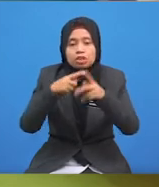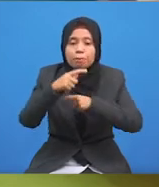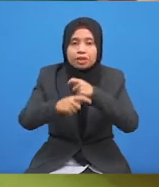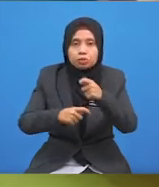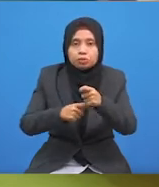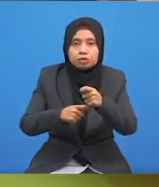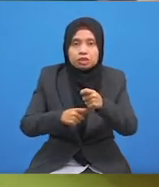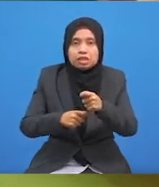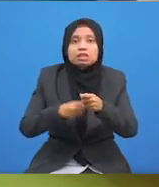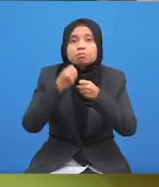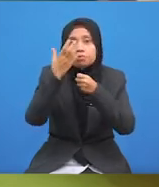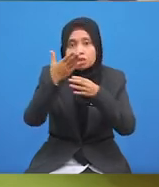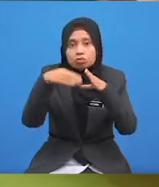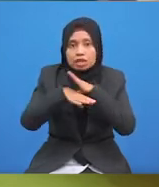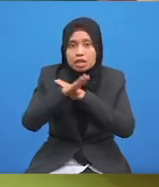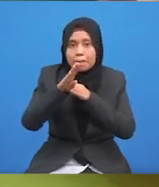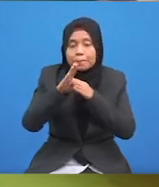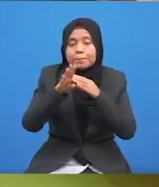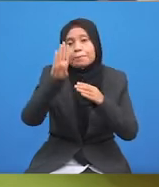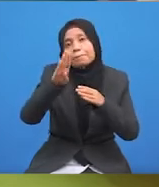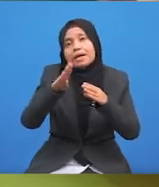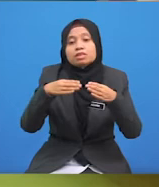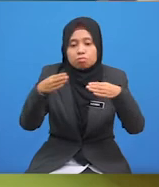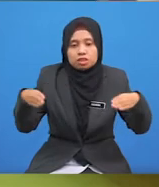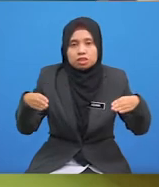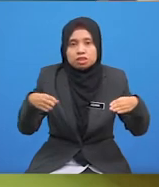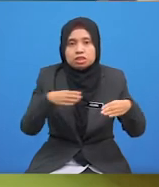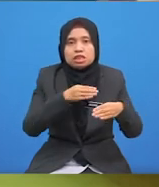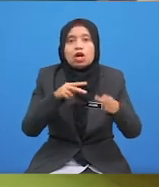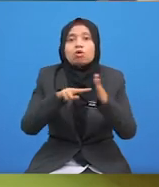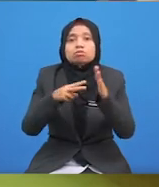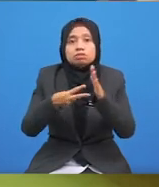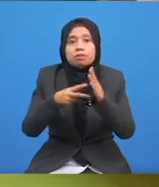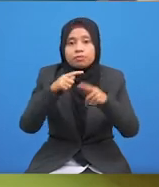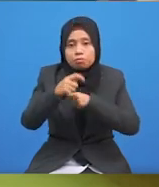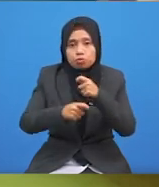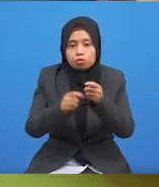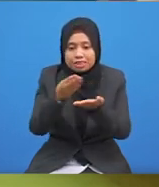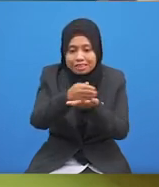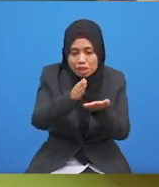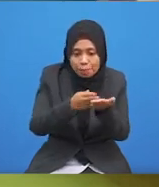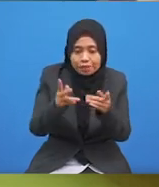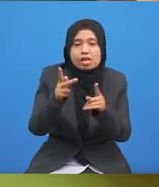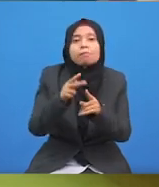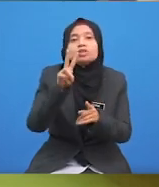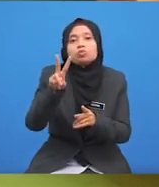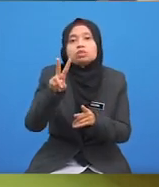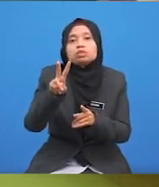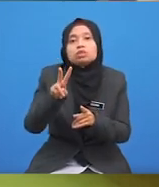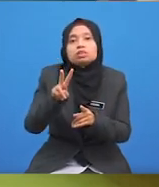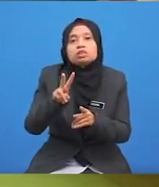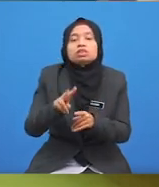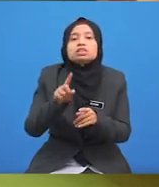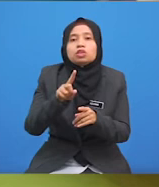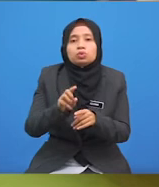tersebut diterjemahkan dalam 4 bahasa, manakala konsep tamadun terbahagi kepada 2, iaitu